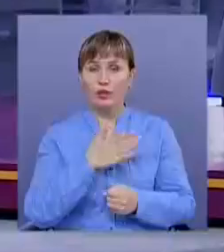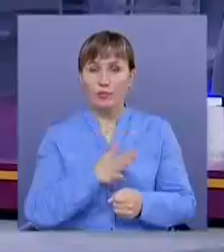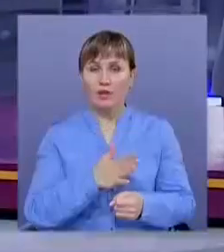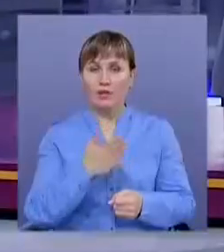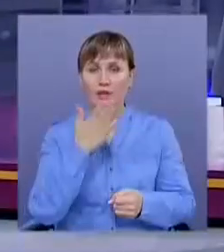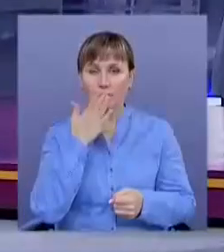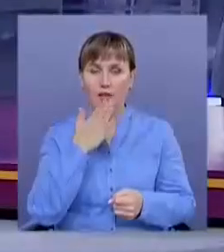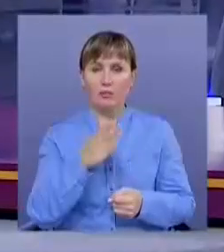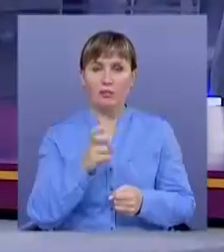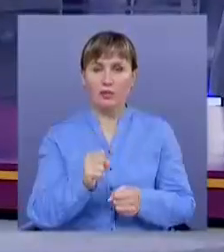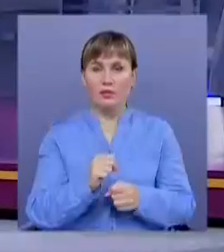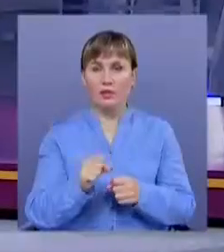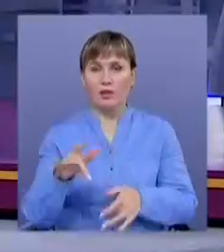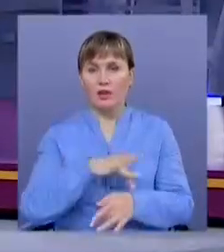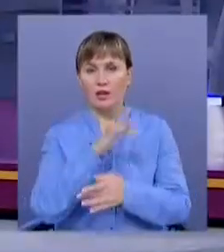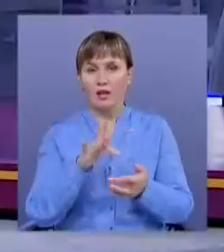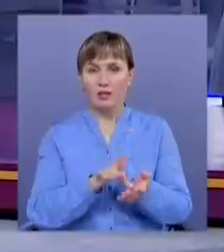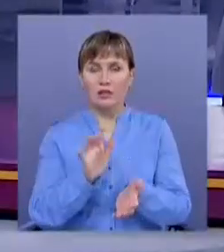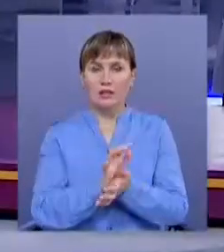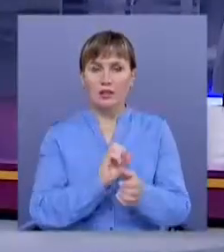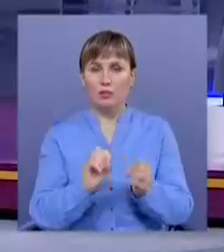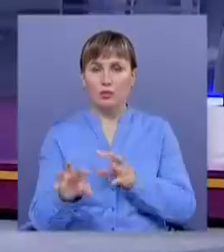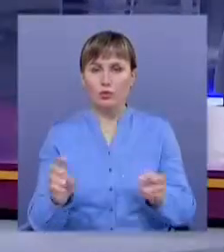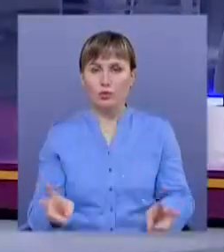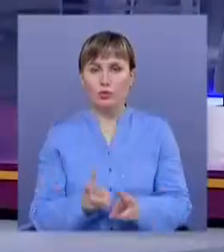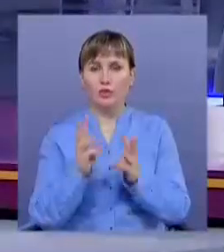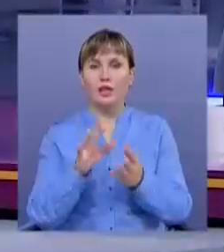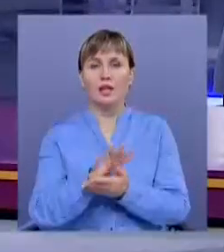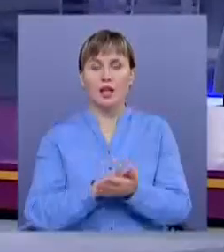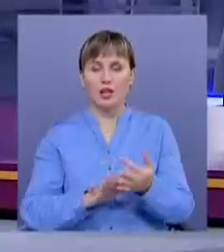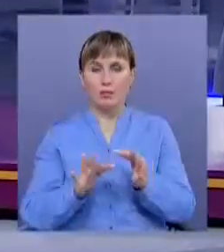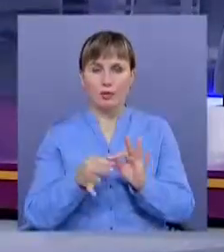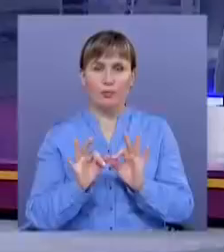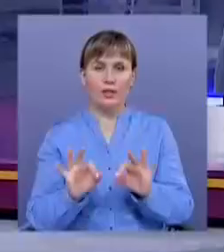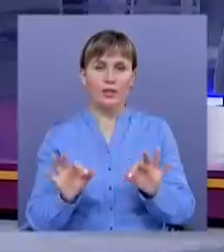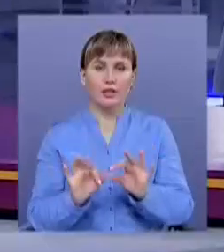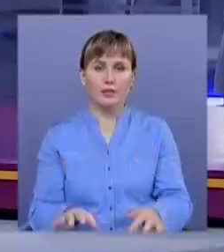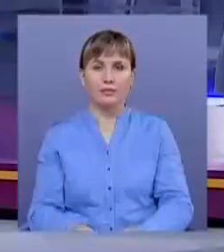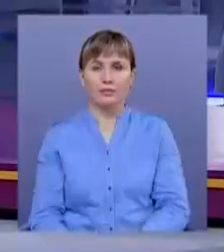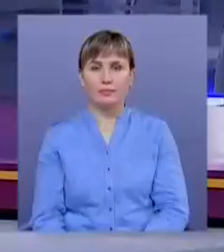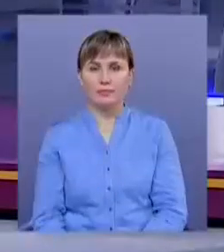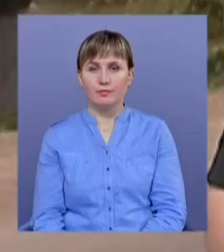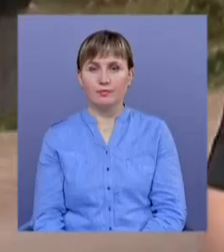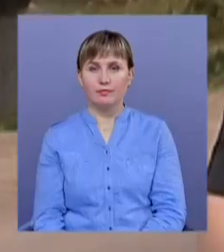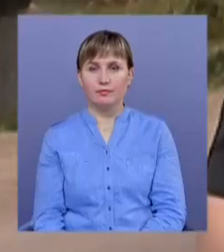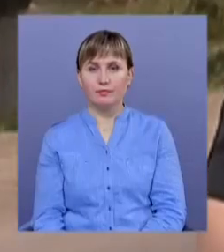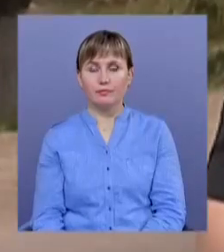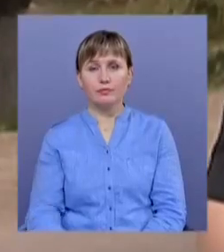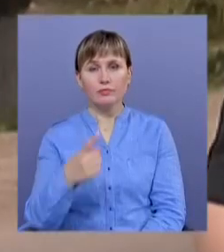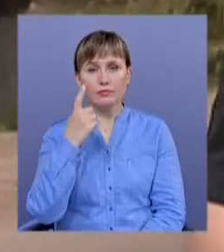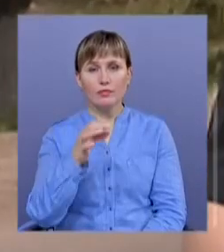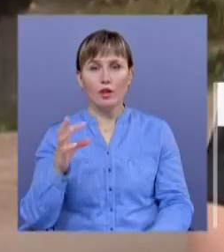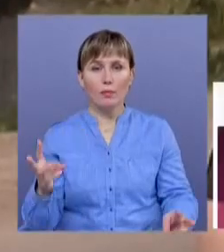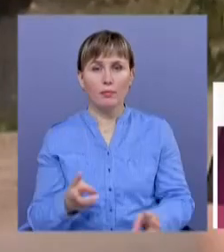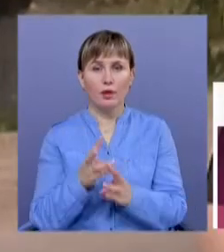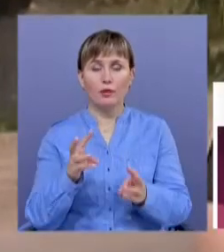– возгорание на городской свалке твердобытовых отходов. Шолпан Елюсизова побывала на месте происшествия. Сообщение о пожаре